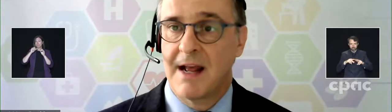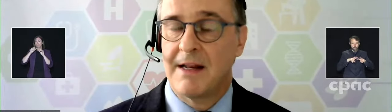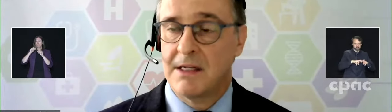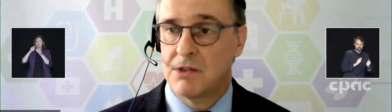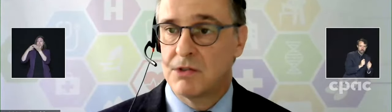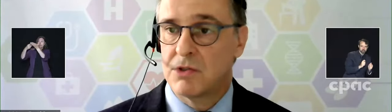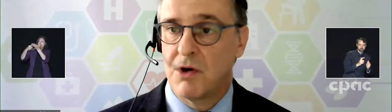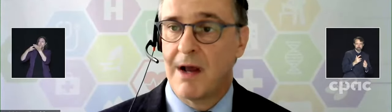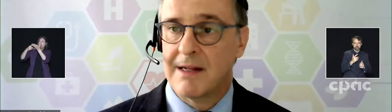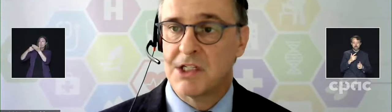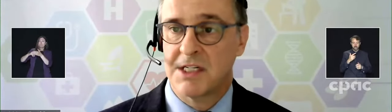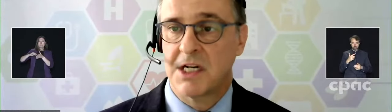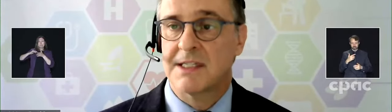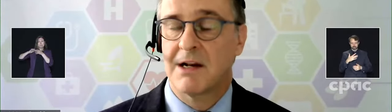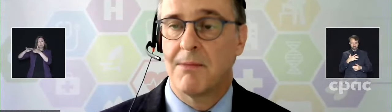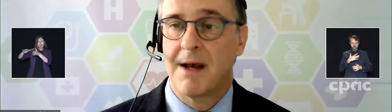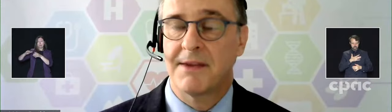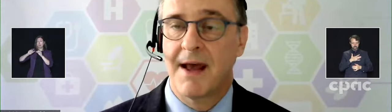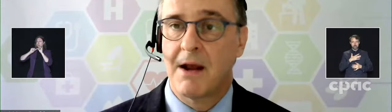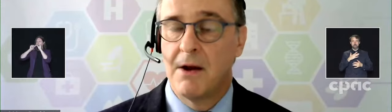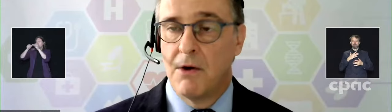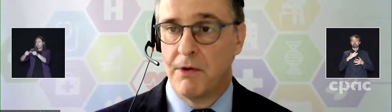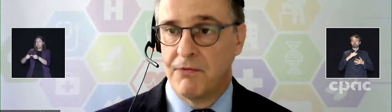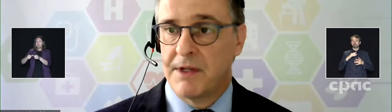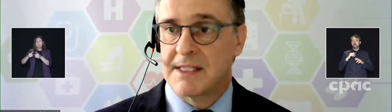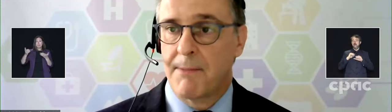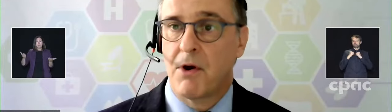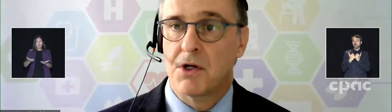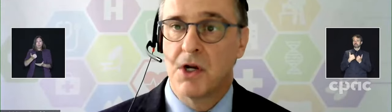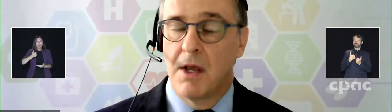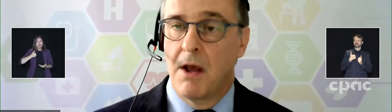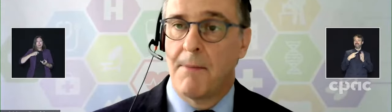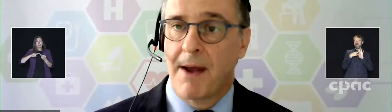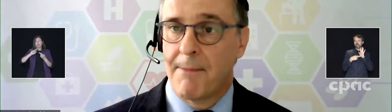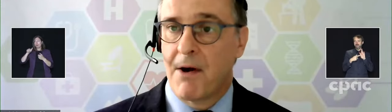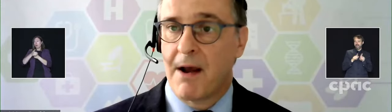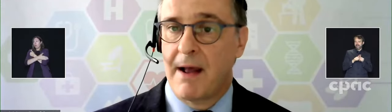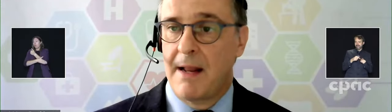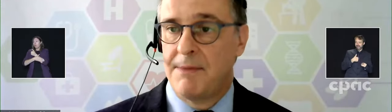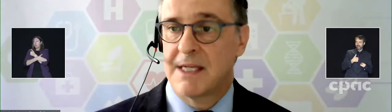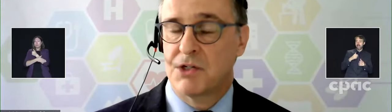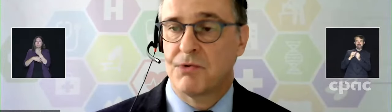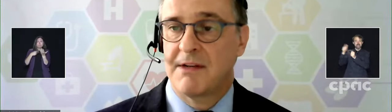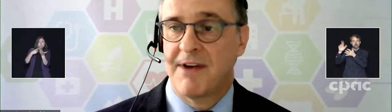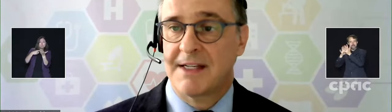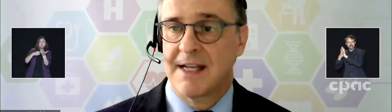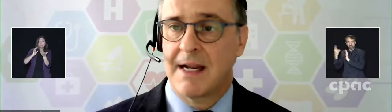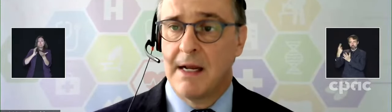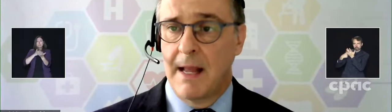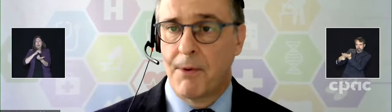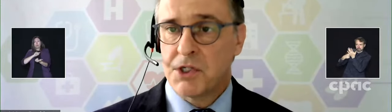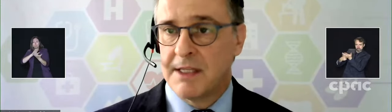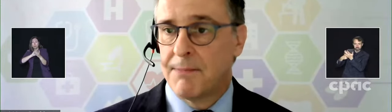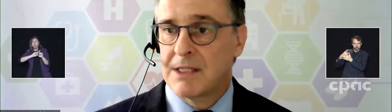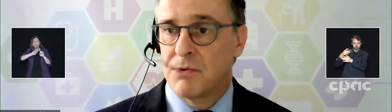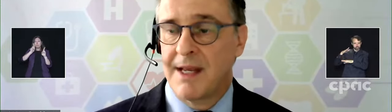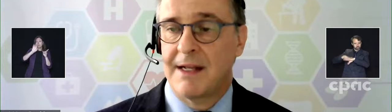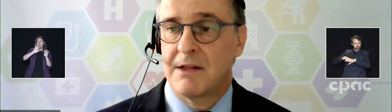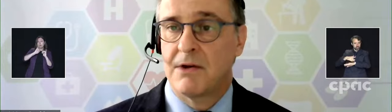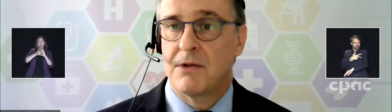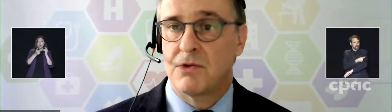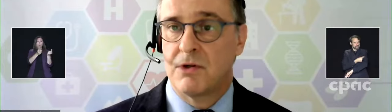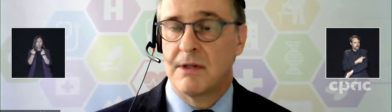discussions entre les agences réglementaires au niveau des approches par rapport à la mise à jour des vaccins. L'approche qui a été prise au